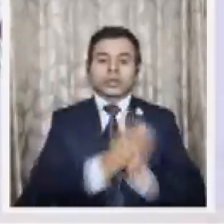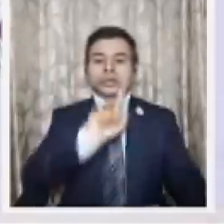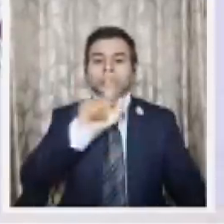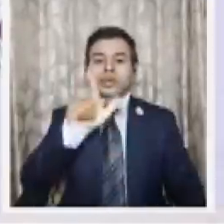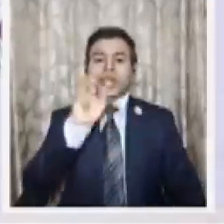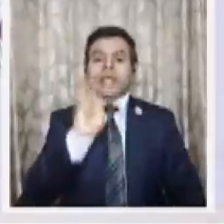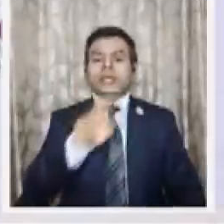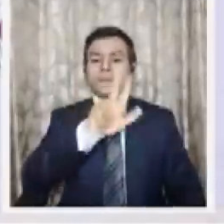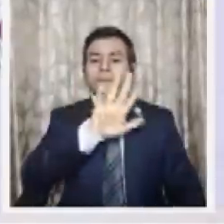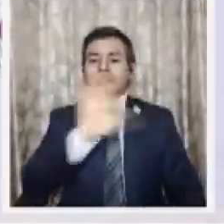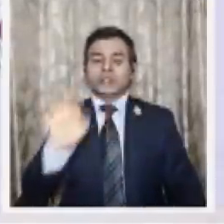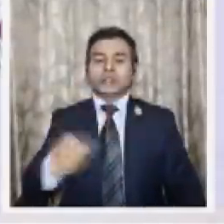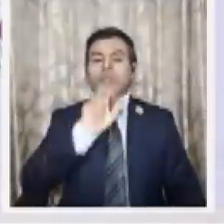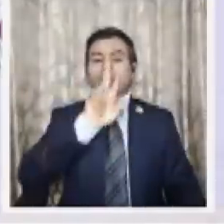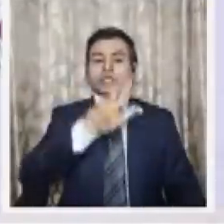এবং পরীক্ষা হয়েছে